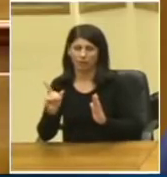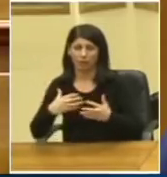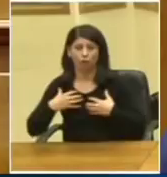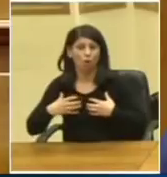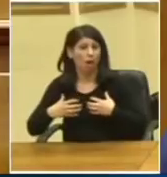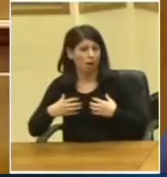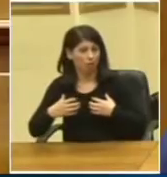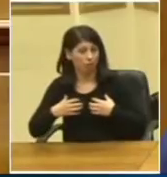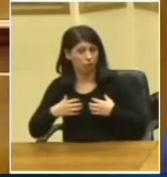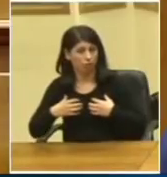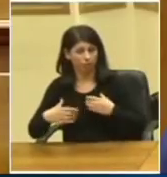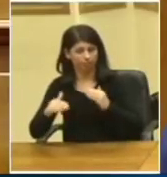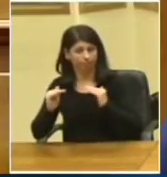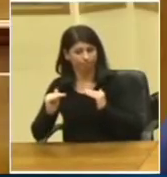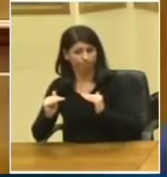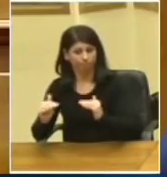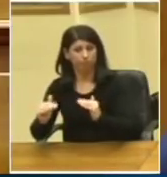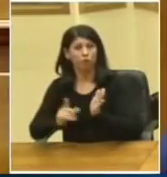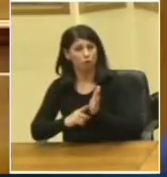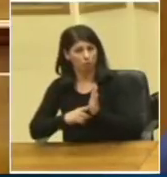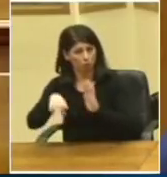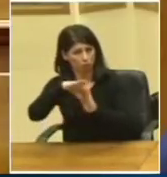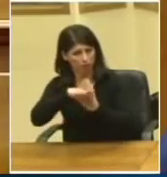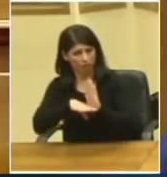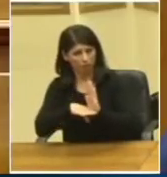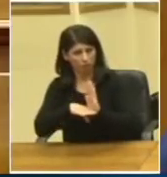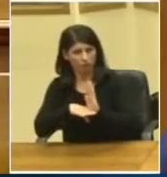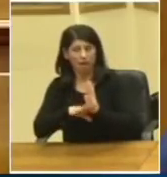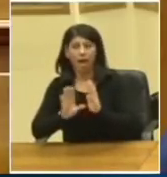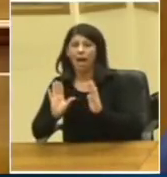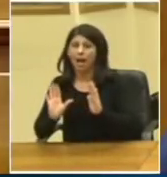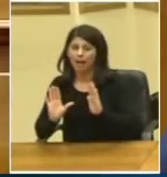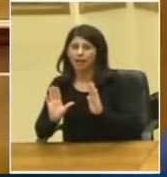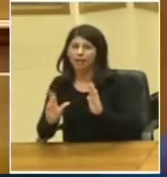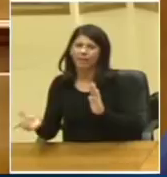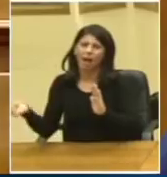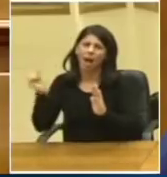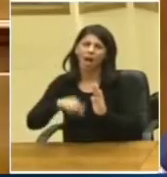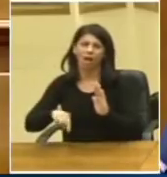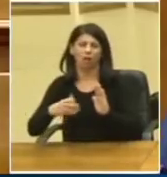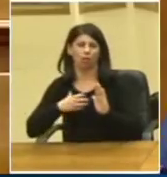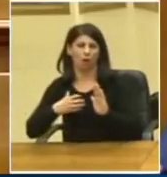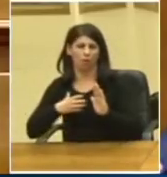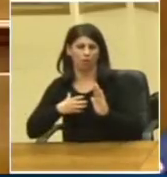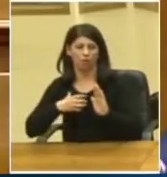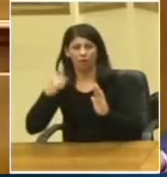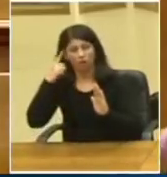την διατήρηση του συνταγματικού νομικού συστήματος, αλλά είναι άλλο το άγχος και θεωρώ ότι είναι